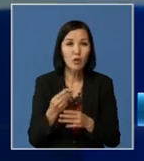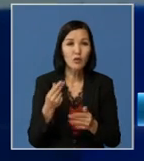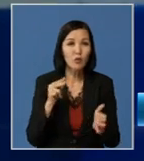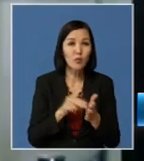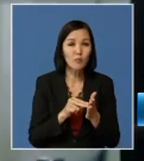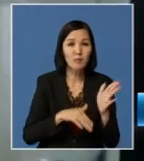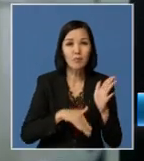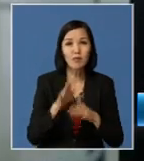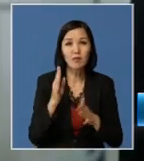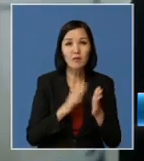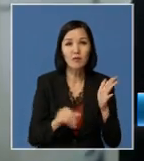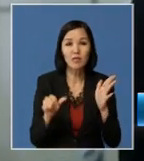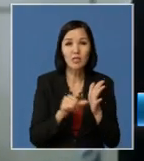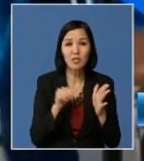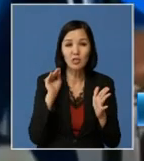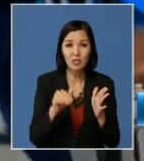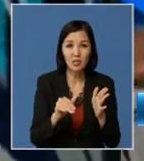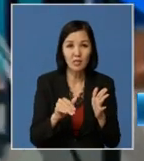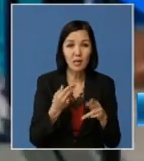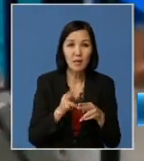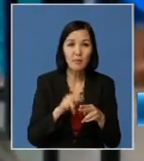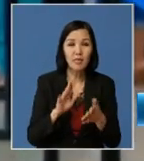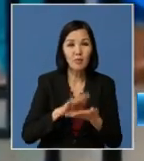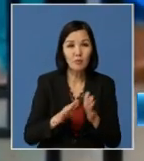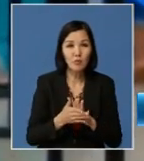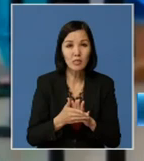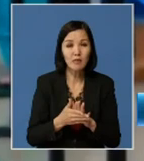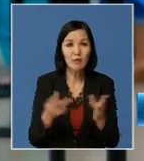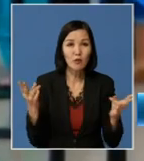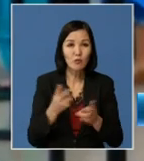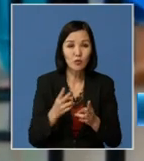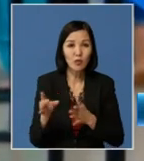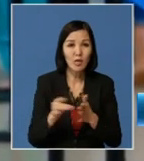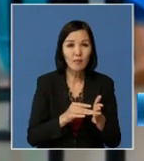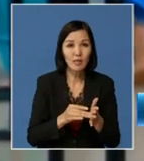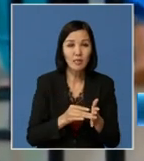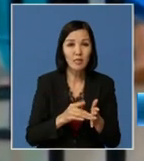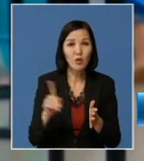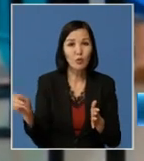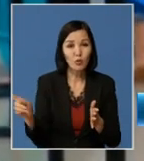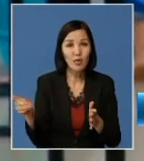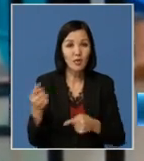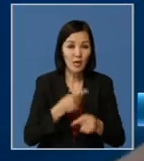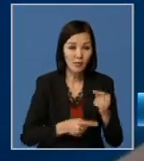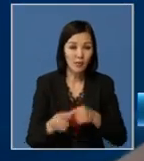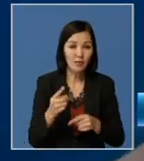авиабилетов превышает 96 тысяч тенге. И при условии, что вам нужно сразу оплатить рейс туда и обратно.